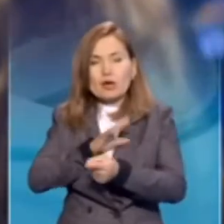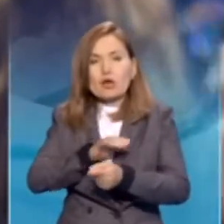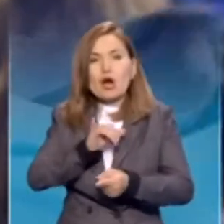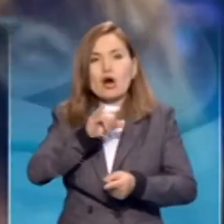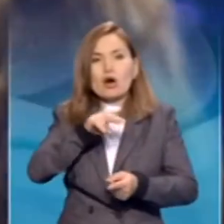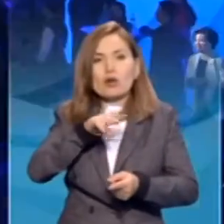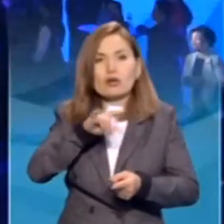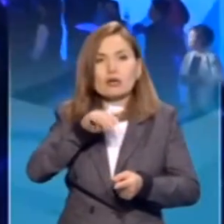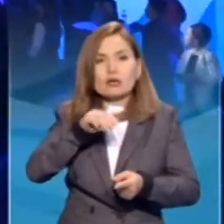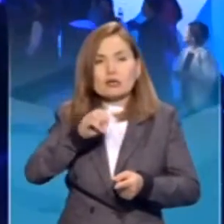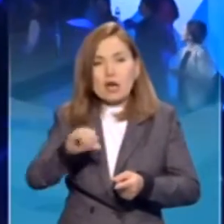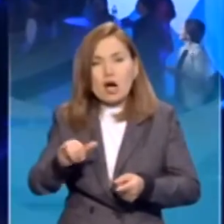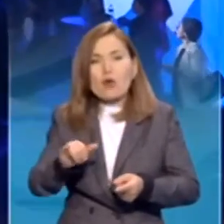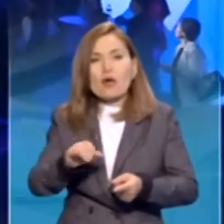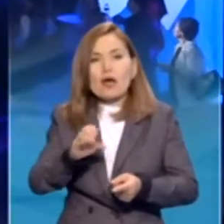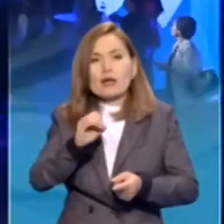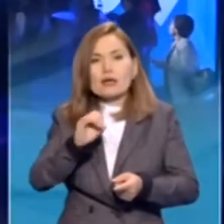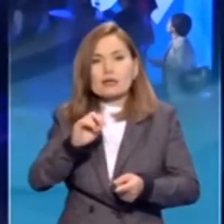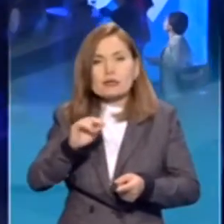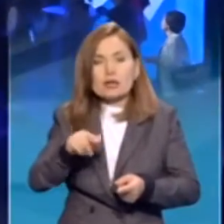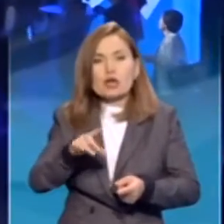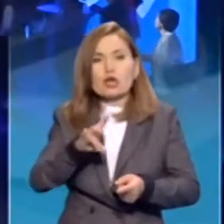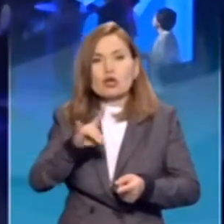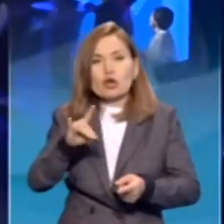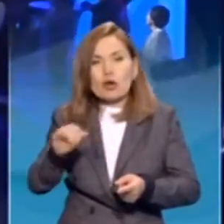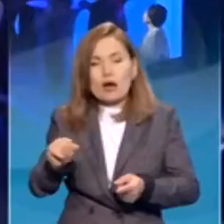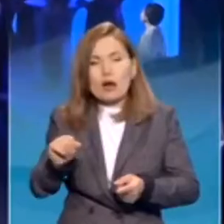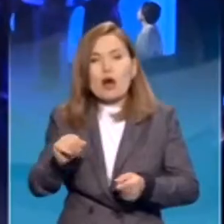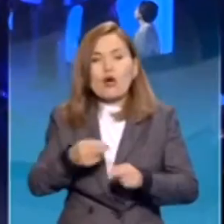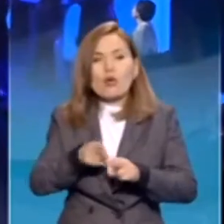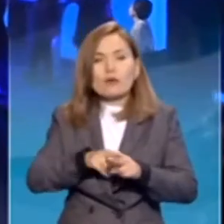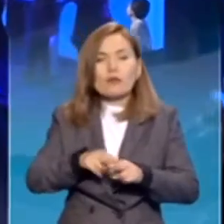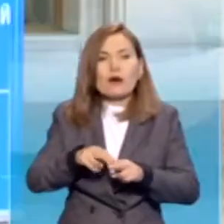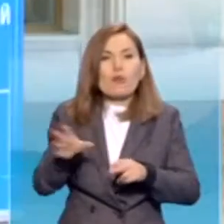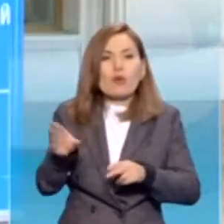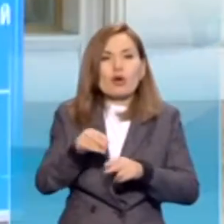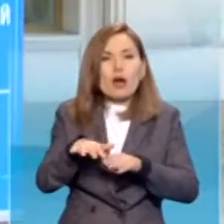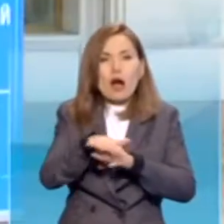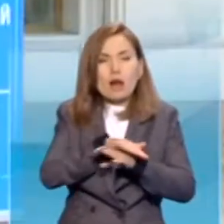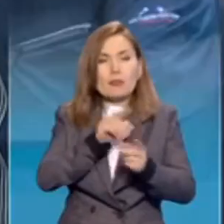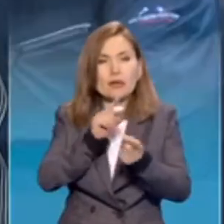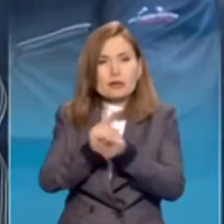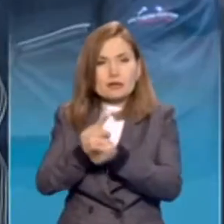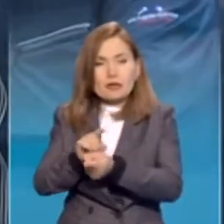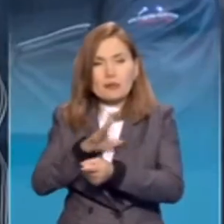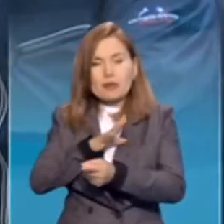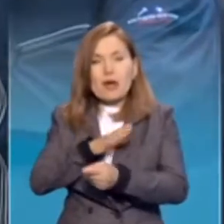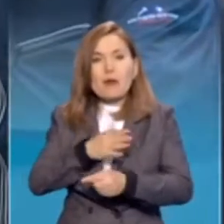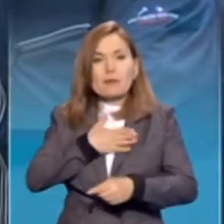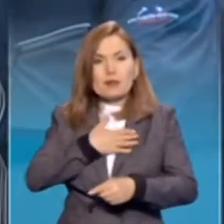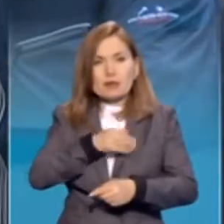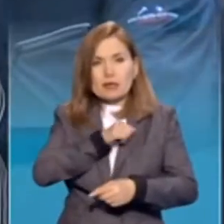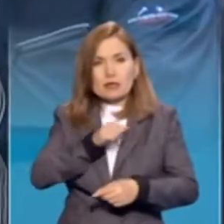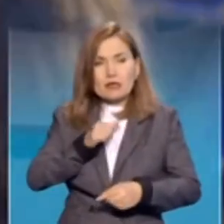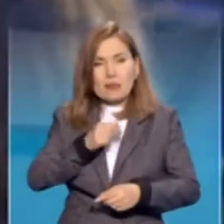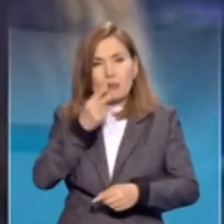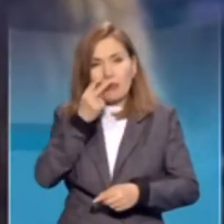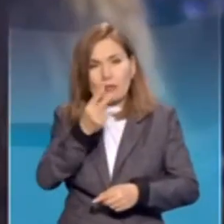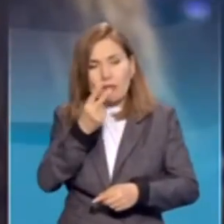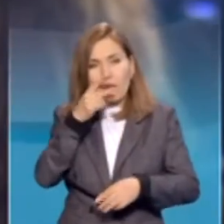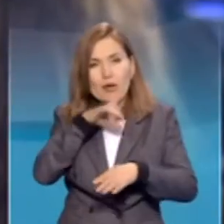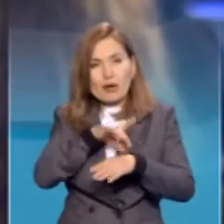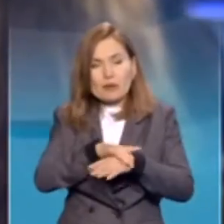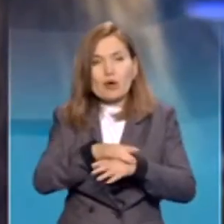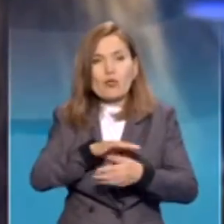şeti Karkaralı, Yesil Nura sonun boyundağı bükül halkpen kezdesip keldim. Jalpı menin bir baykağanım osı